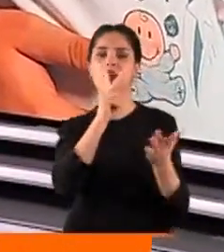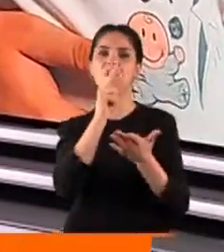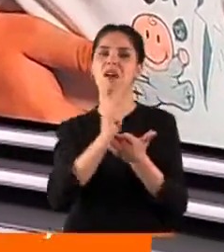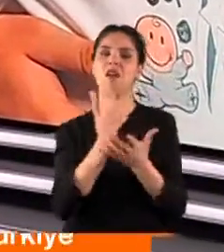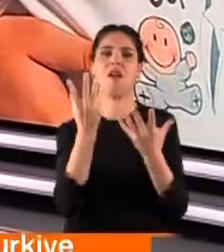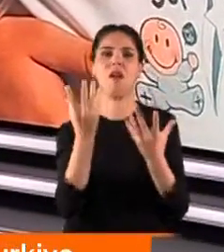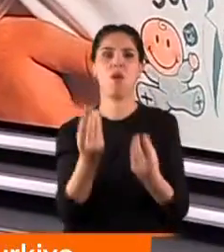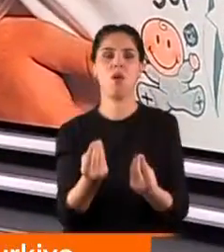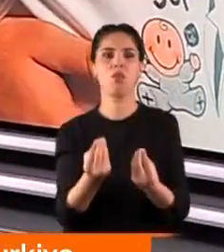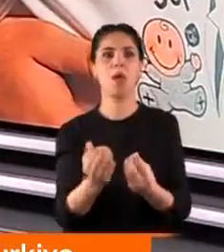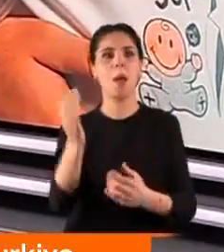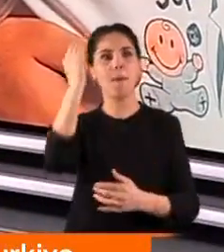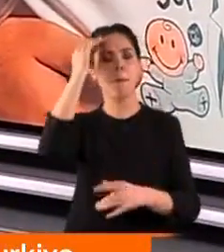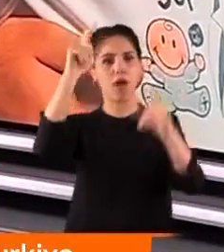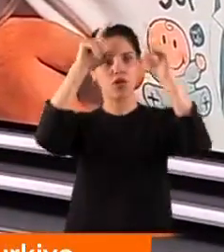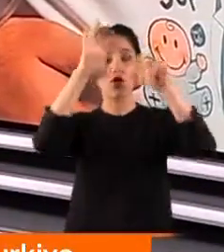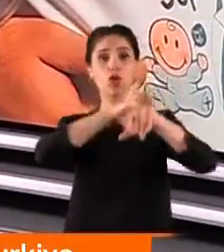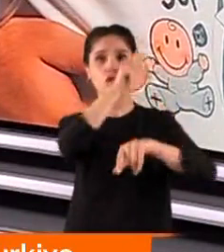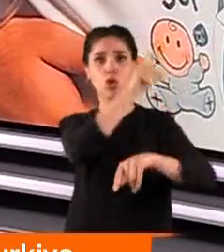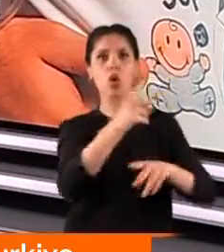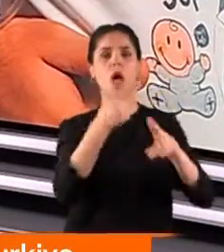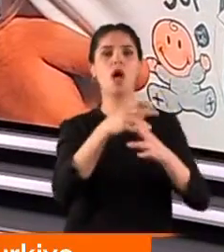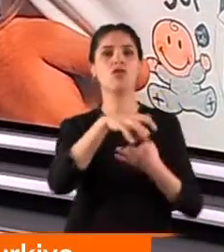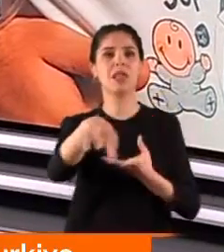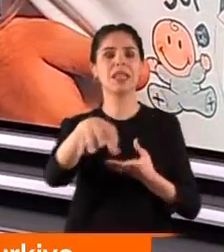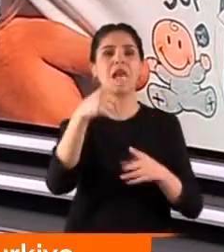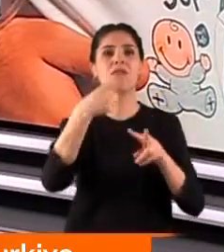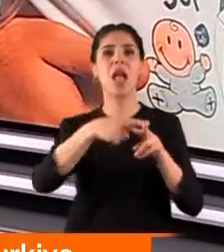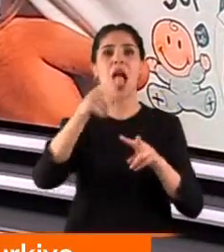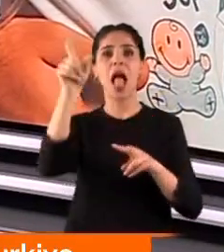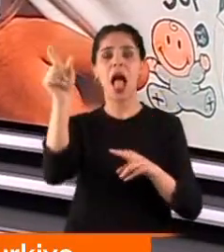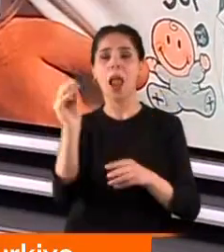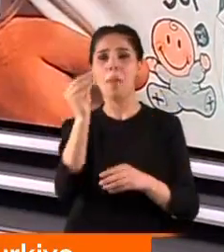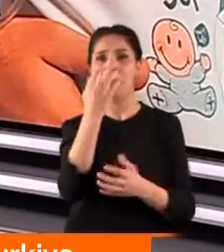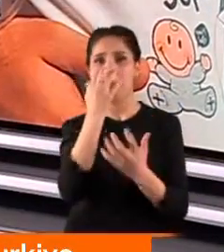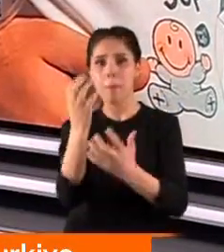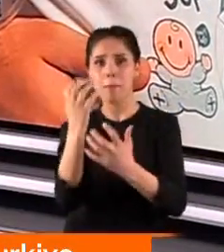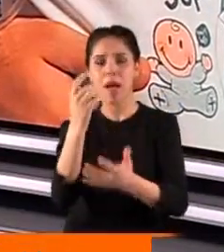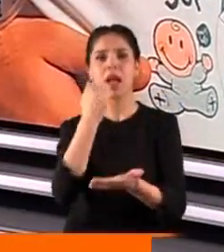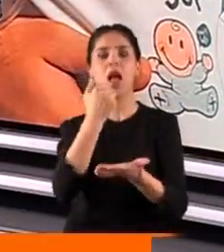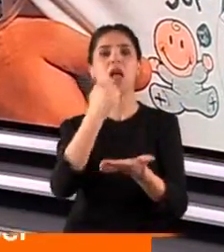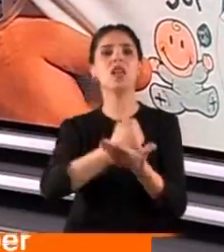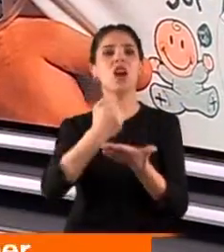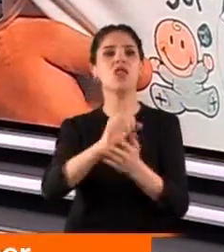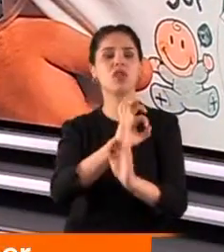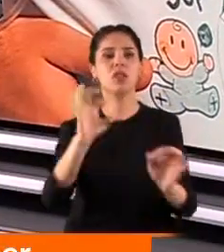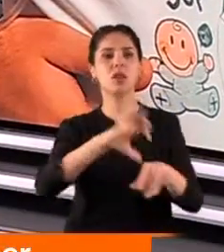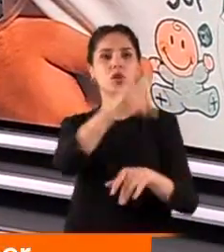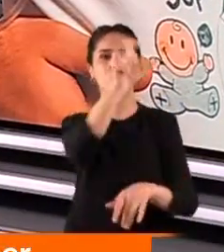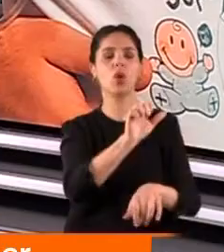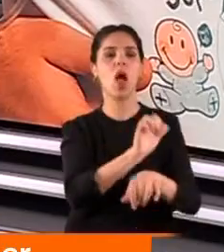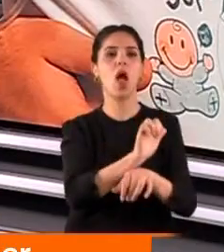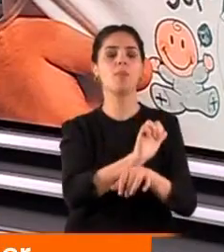mahkemeden karar çıktı. Başhekim ve acil serviste Ali Emir'e müdahale eden kaşesiz doktora hapis cezası